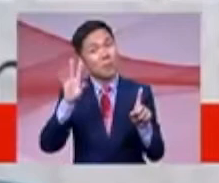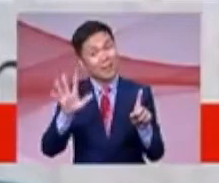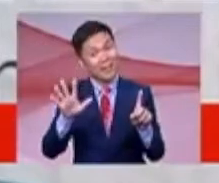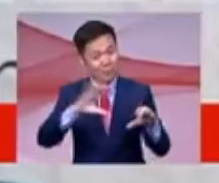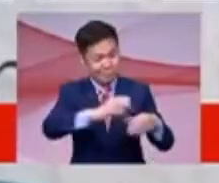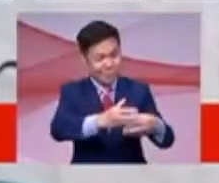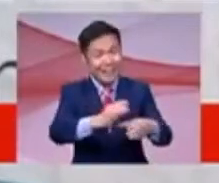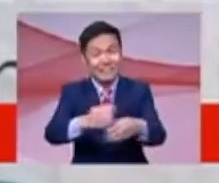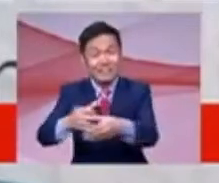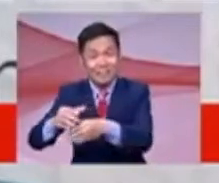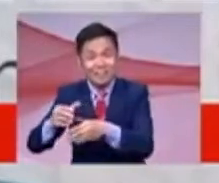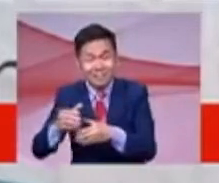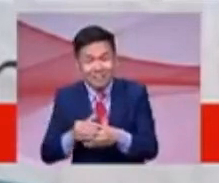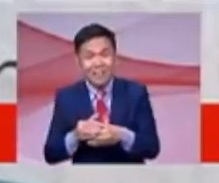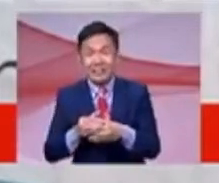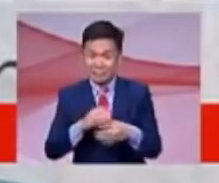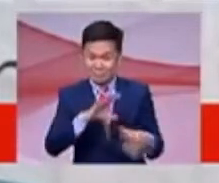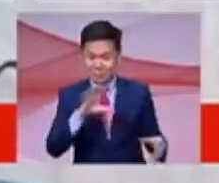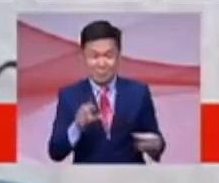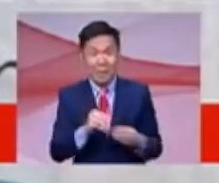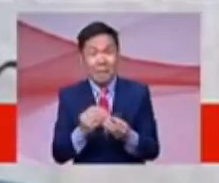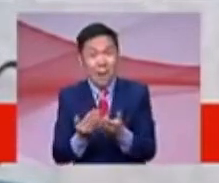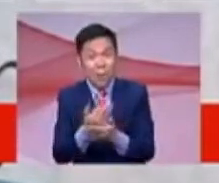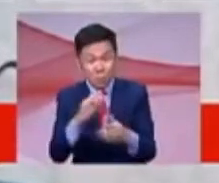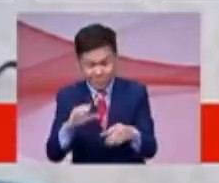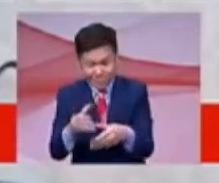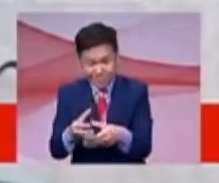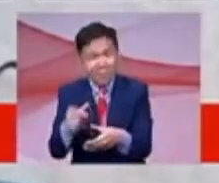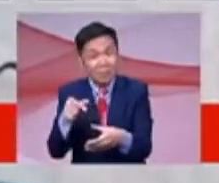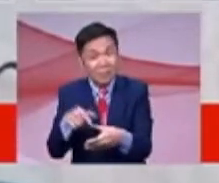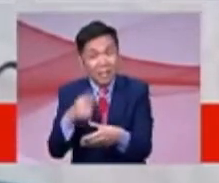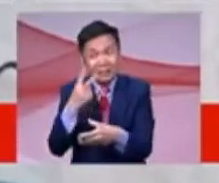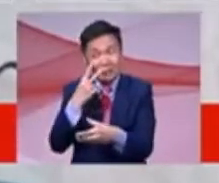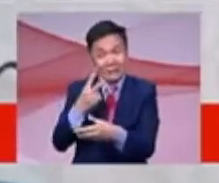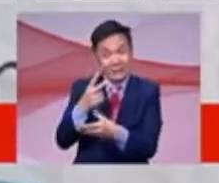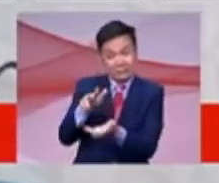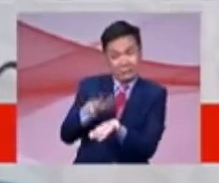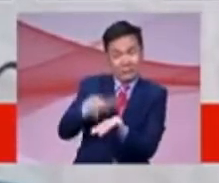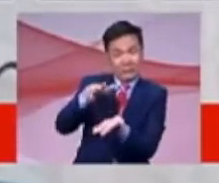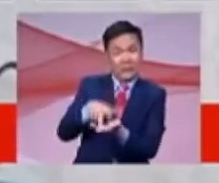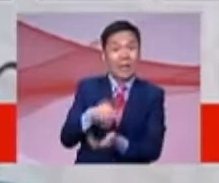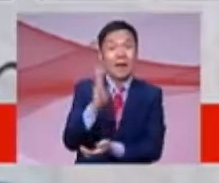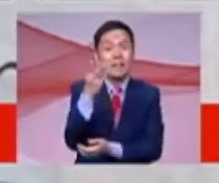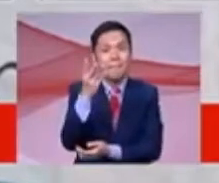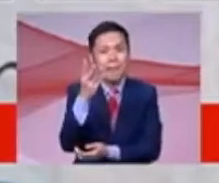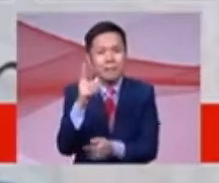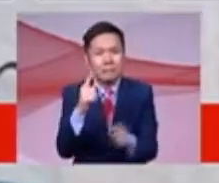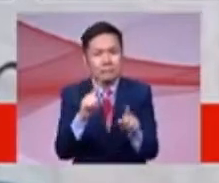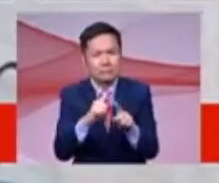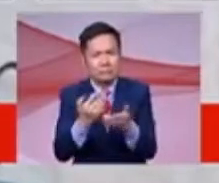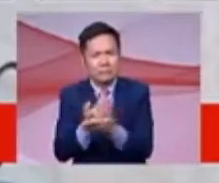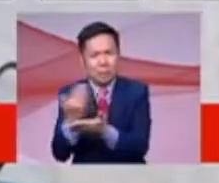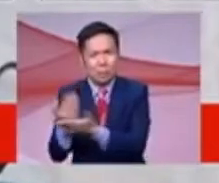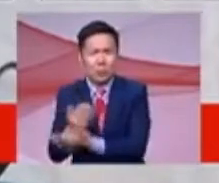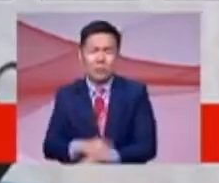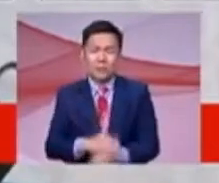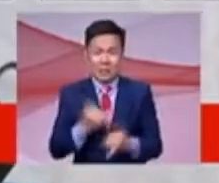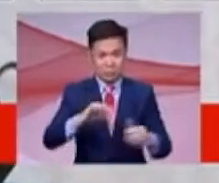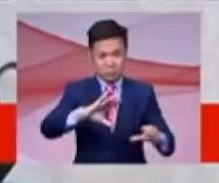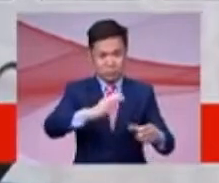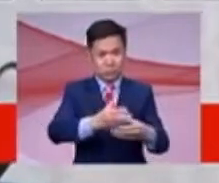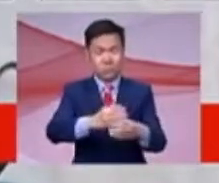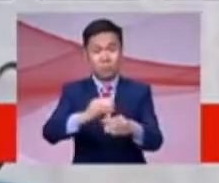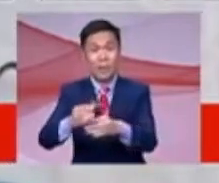1,775 kluster. Jumlah kluster baru pada hari ini yang dikesan ialah 16 kluster. Jumlah kluster yang telah